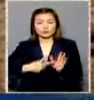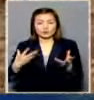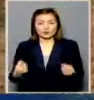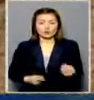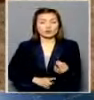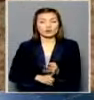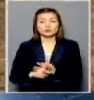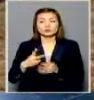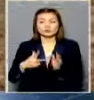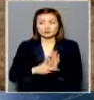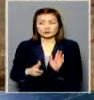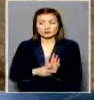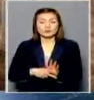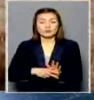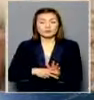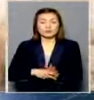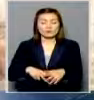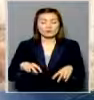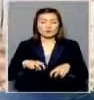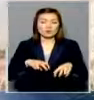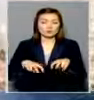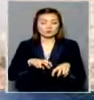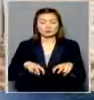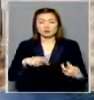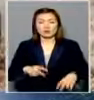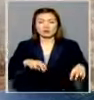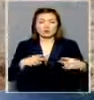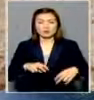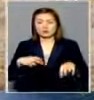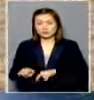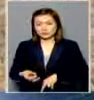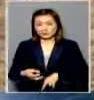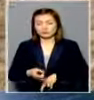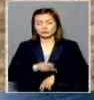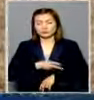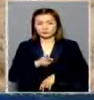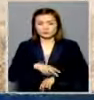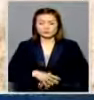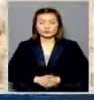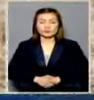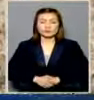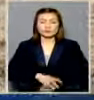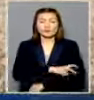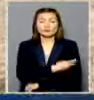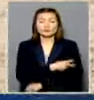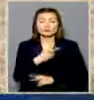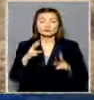жерге әкелдік. Осы жерде тұра алмай, біреуінен кейін біреуі құлап өліп отыр. Mal doğdurları gelip